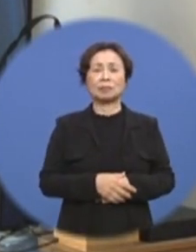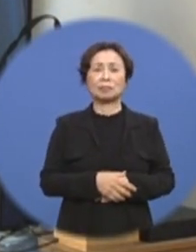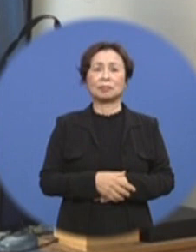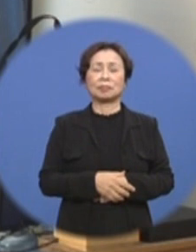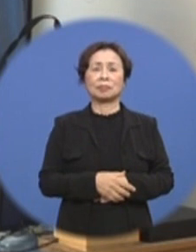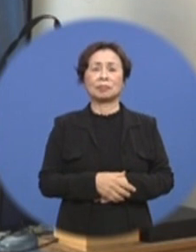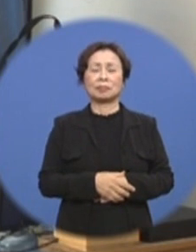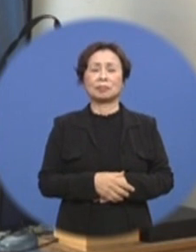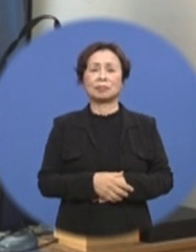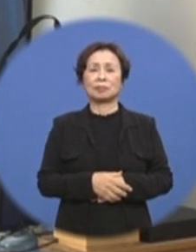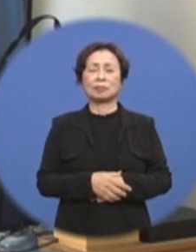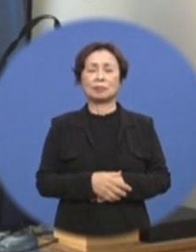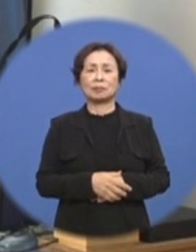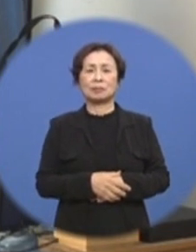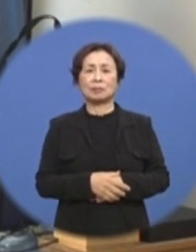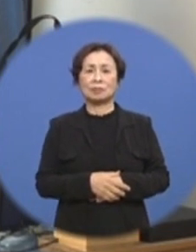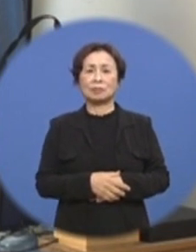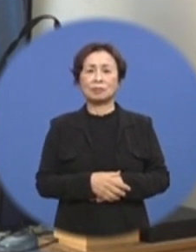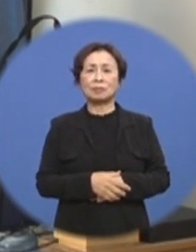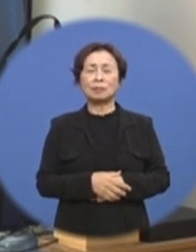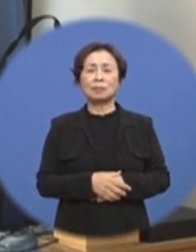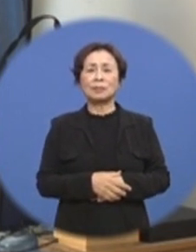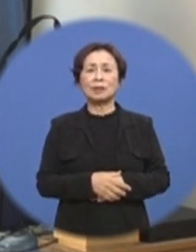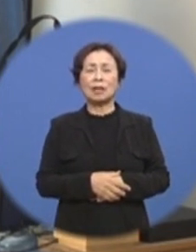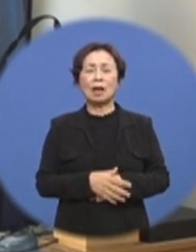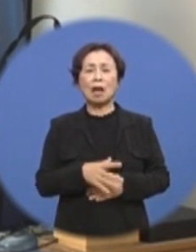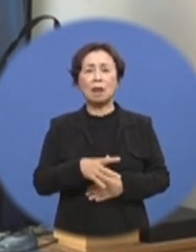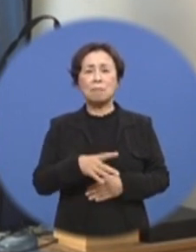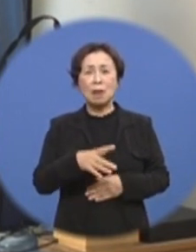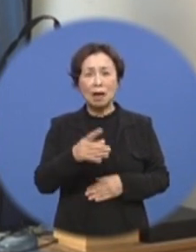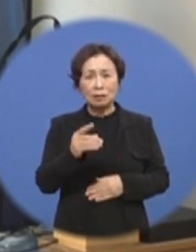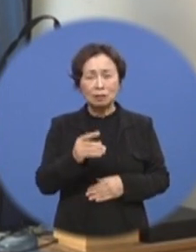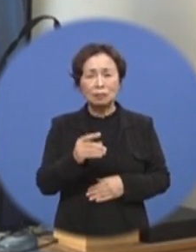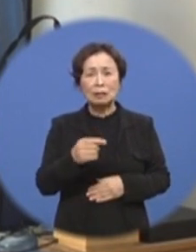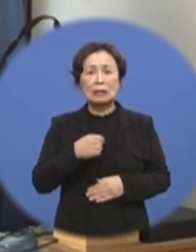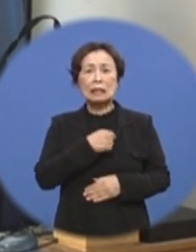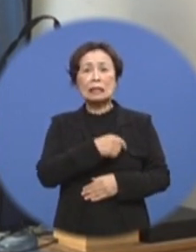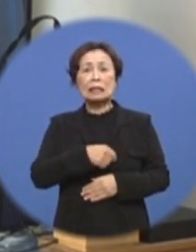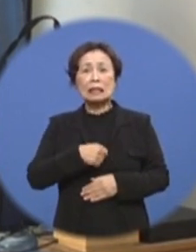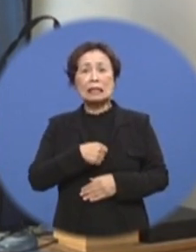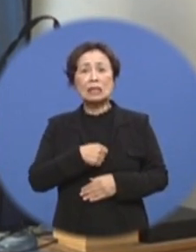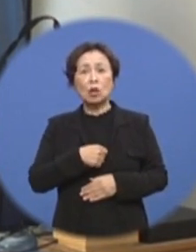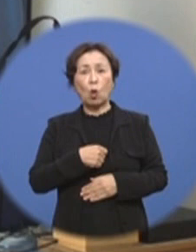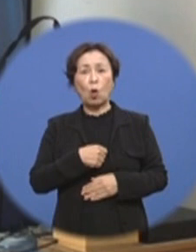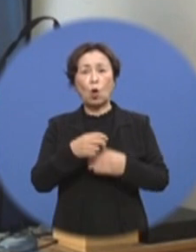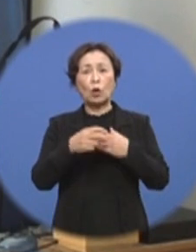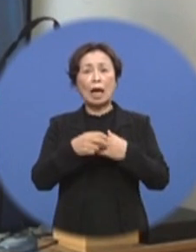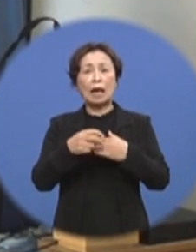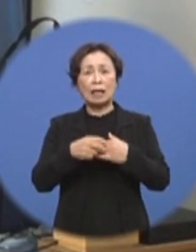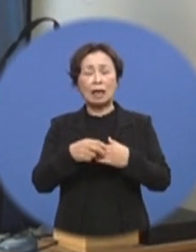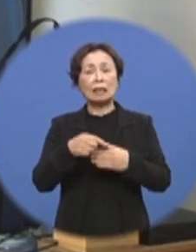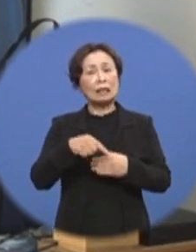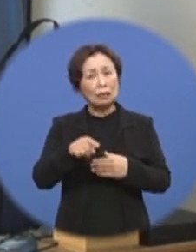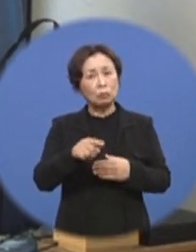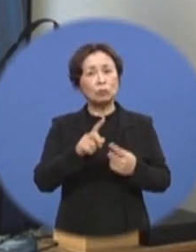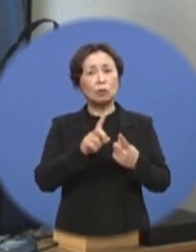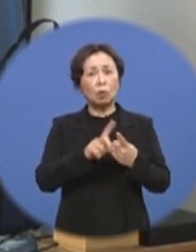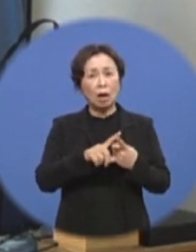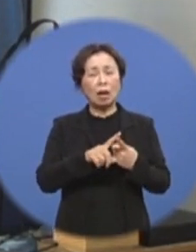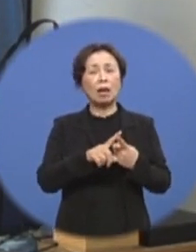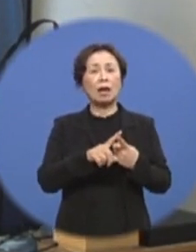やっぱりすまずはえっと病院まあ心療内科さんに行くだとかアマー後はそういうひきこもり